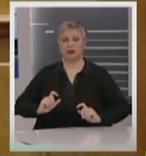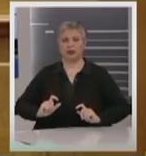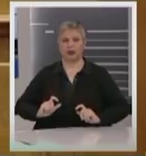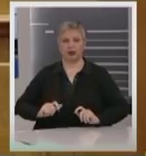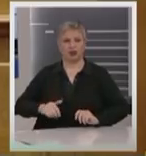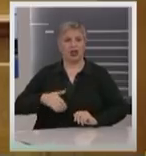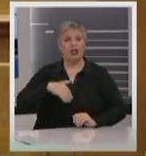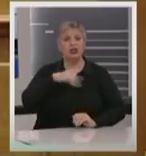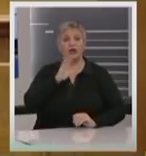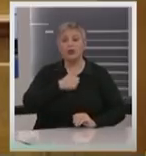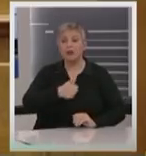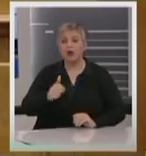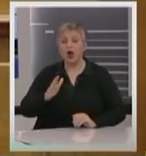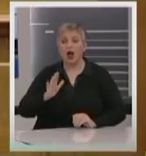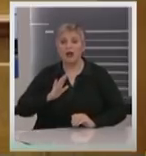που εσείς στοχοποίησατε.